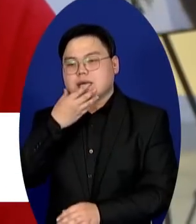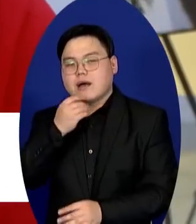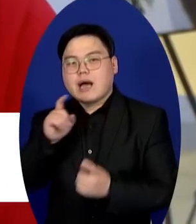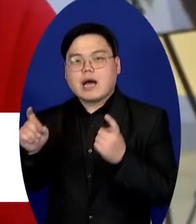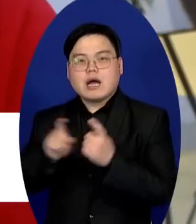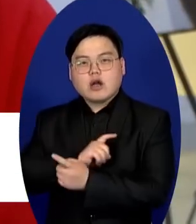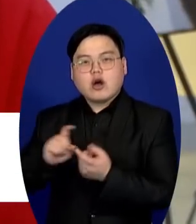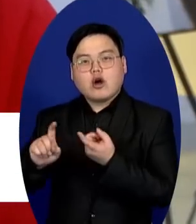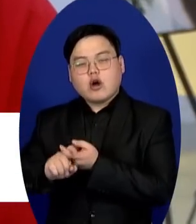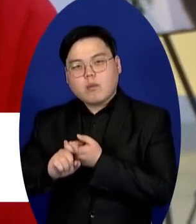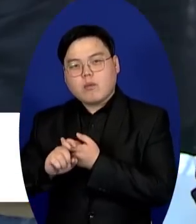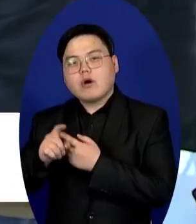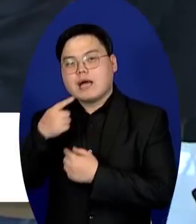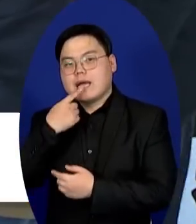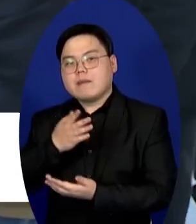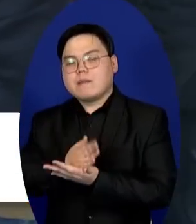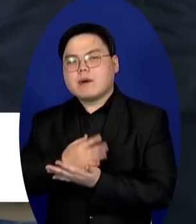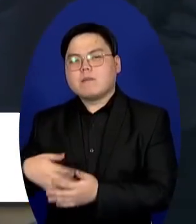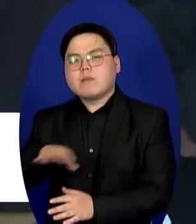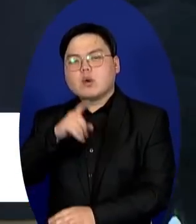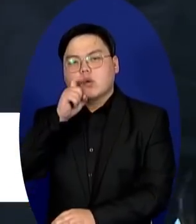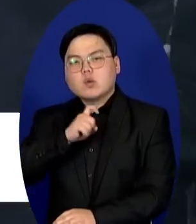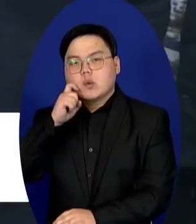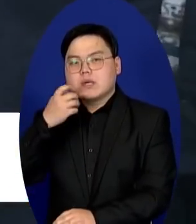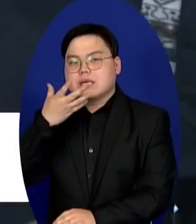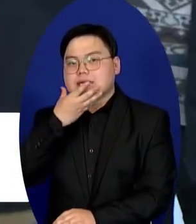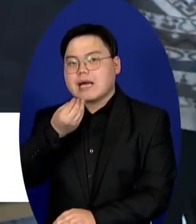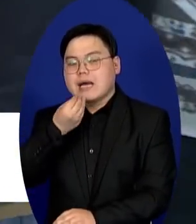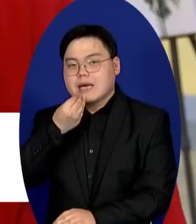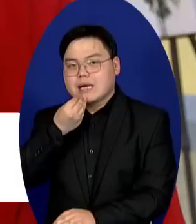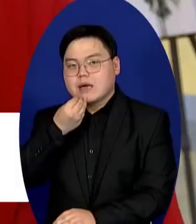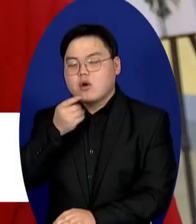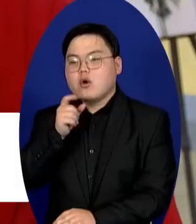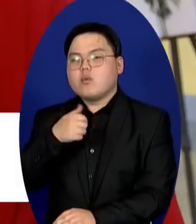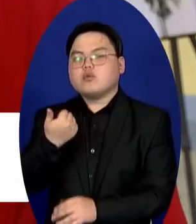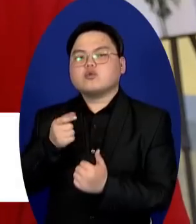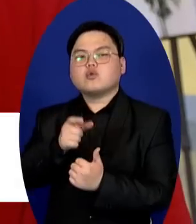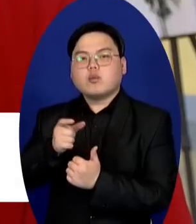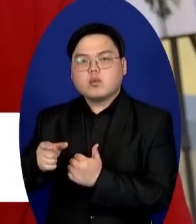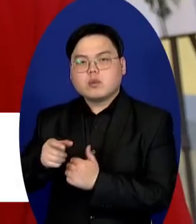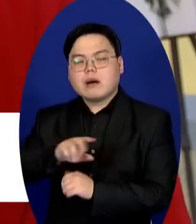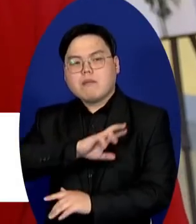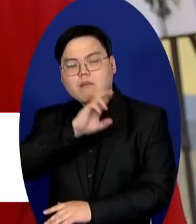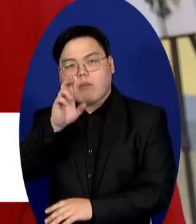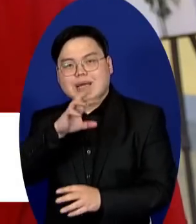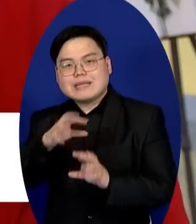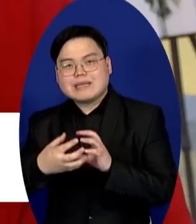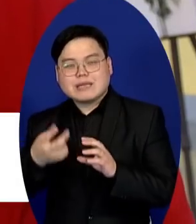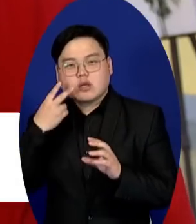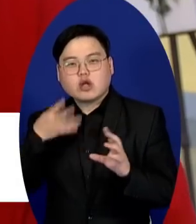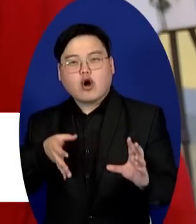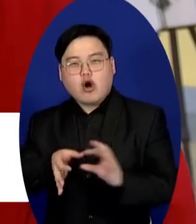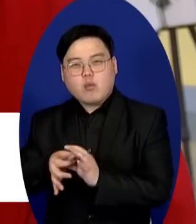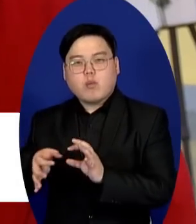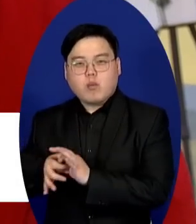хамааралтай болж байна гэсэн юм айлдвар байдаг. Бид бүхний гүсдэг сайн сайхан зүйл дам бусдаас байгаль дэлхийгээс дан харилцан хамааралтай байгаа